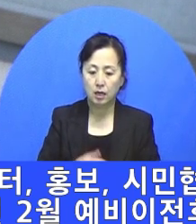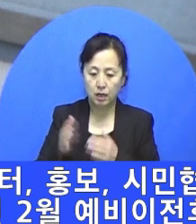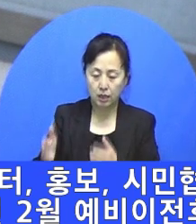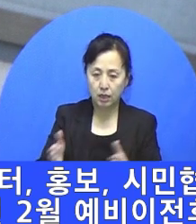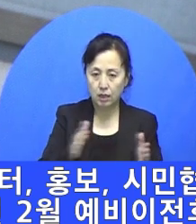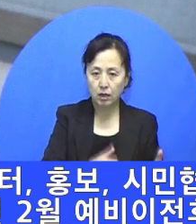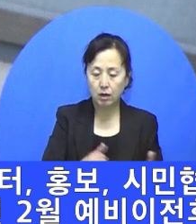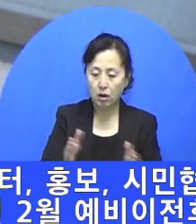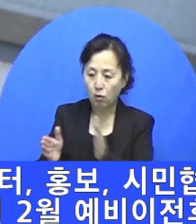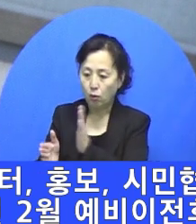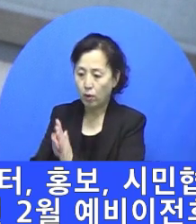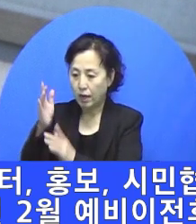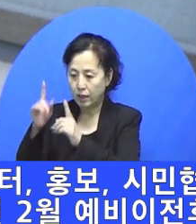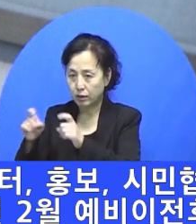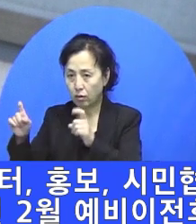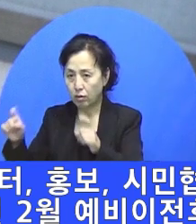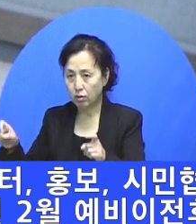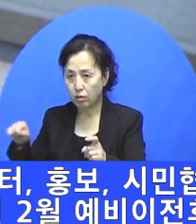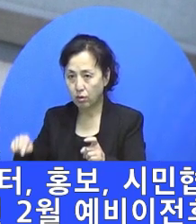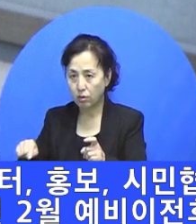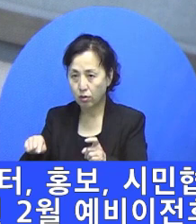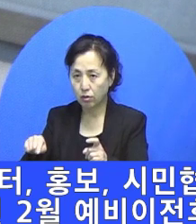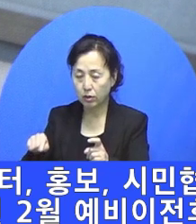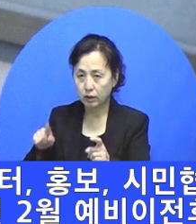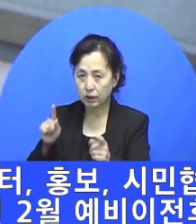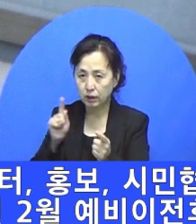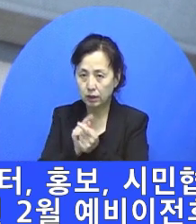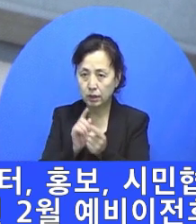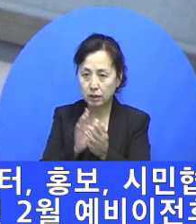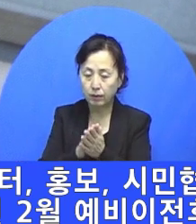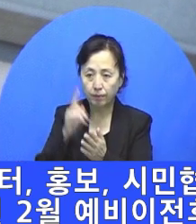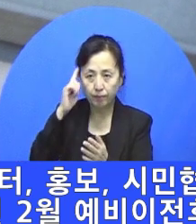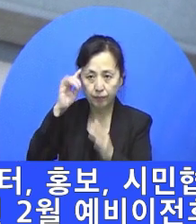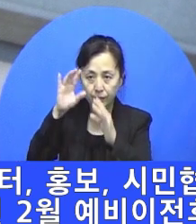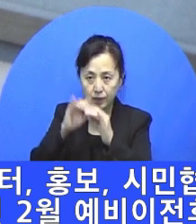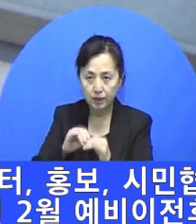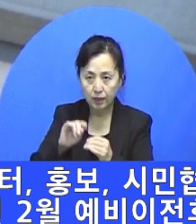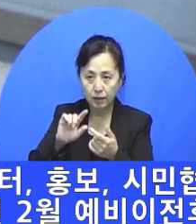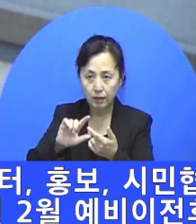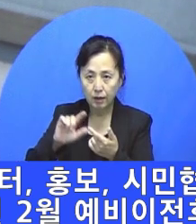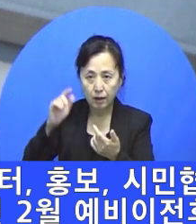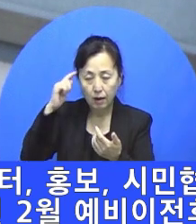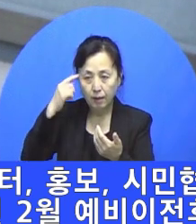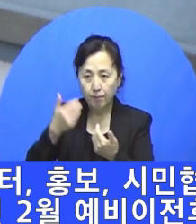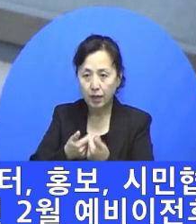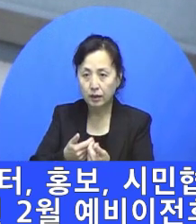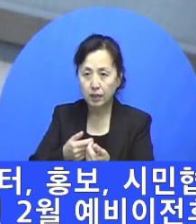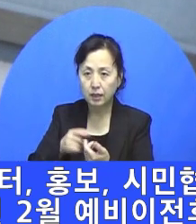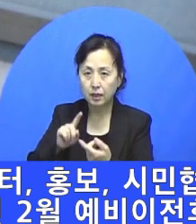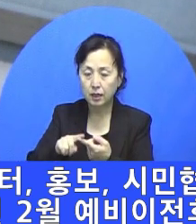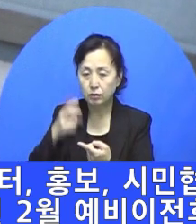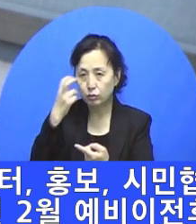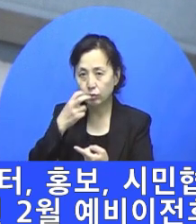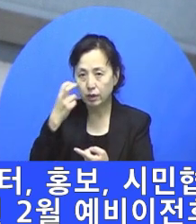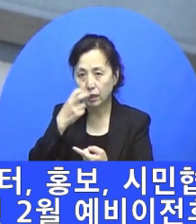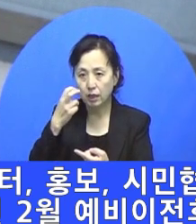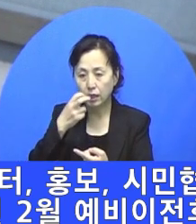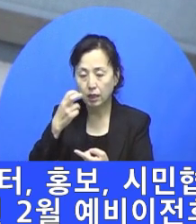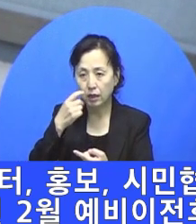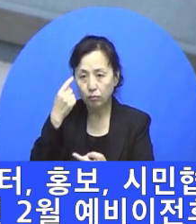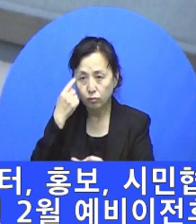보면은 수원 전투비행장 화성 이전 참방에 대한 의견에 반대가 77%, 직전